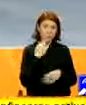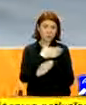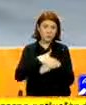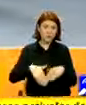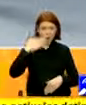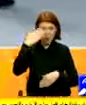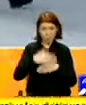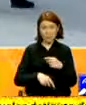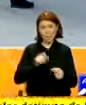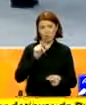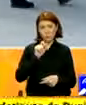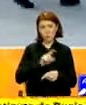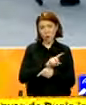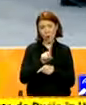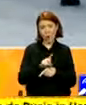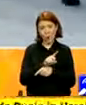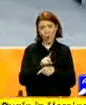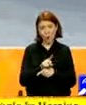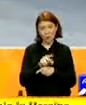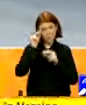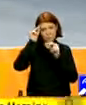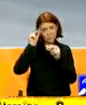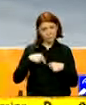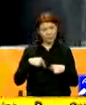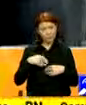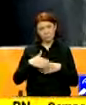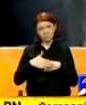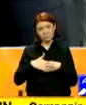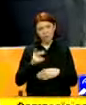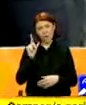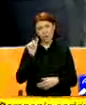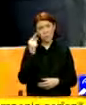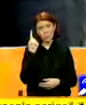ultimele 12 ore am înregistrat în jur de